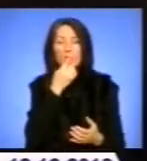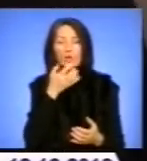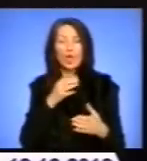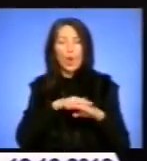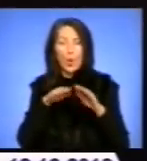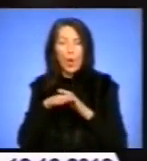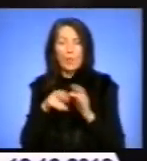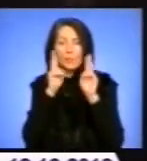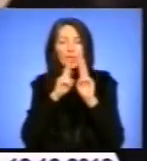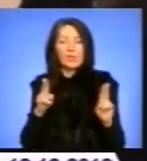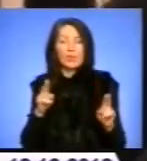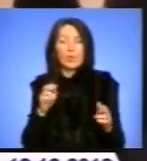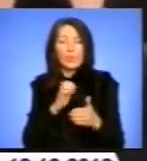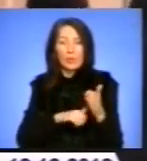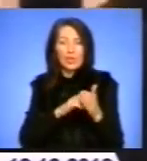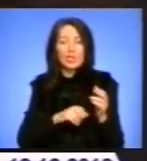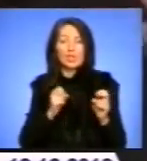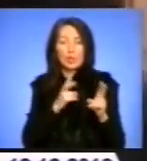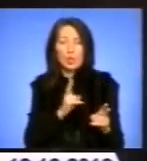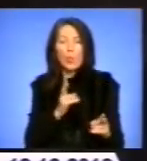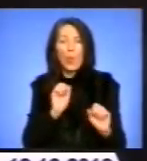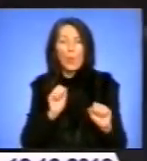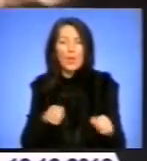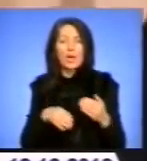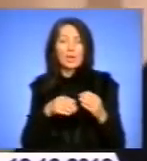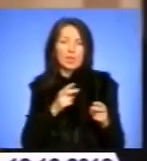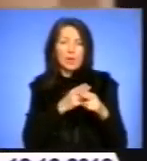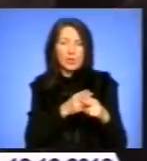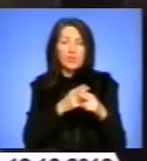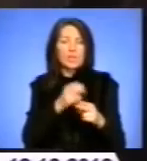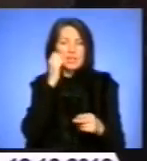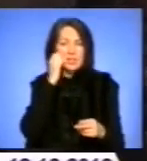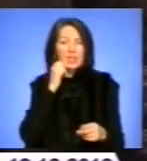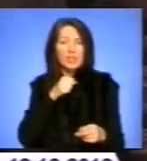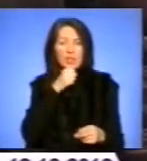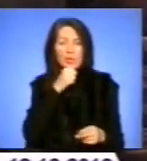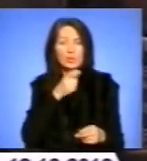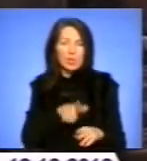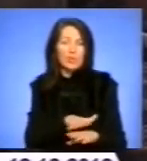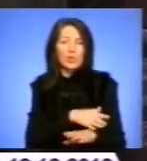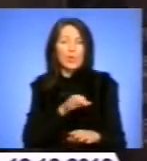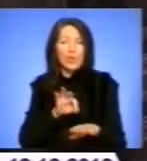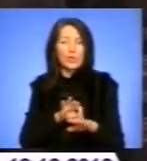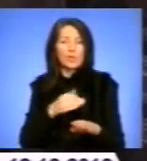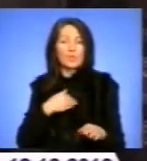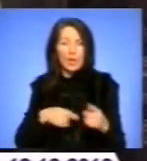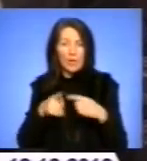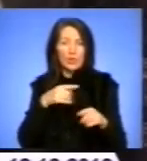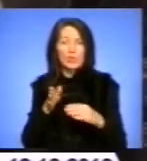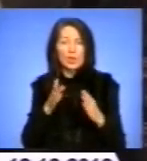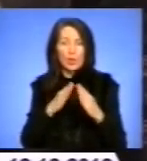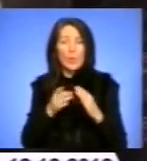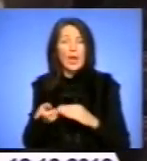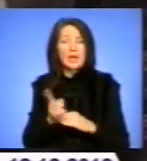залишився і мотив злочину. Кому міг заважати старенький, який уже тривалий час хворів? Там я прийшов з рибалки, із